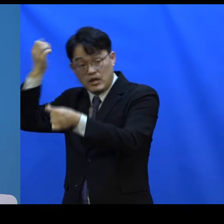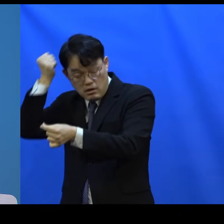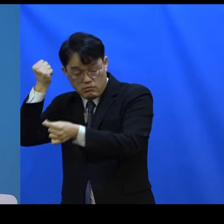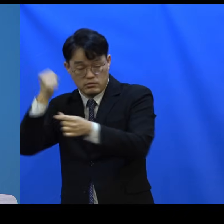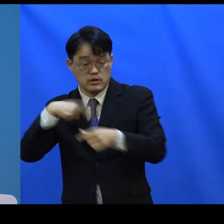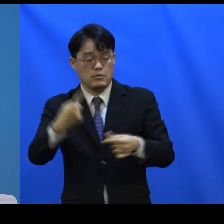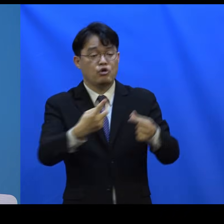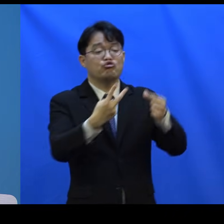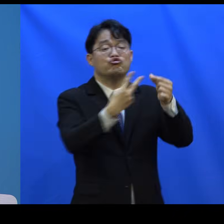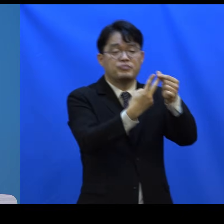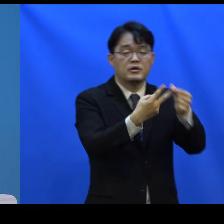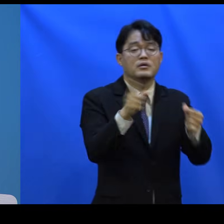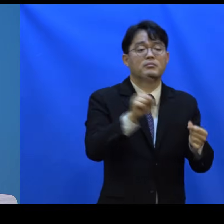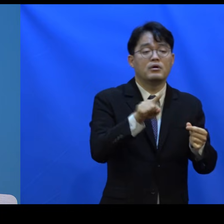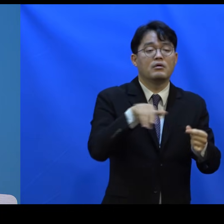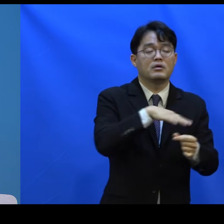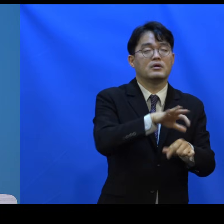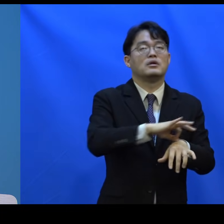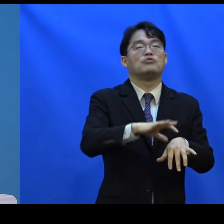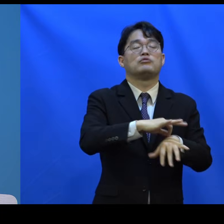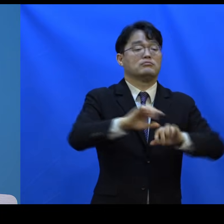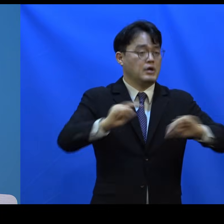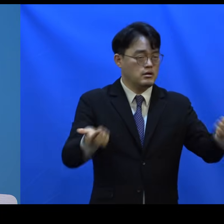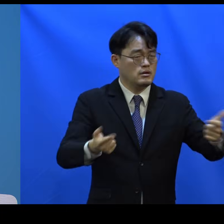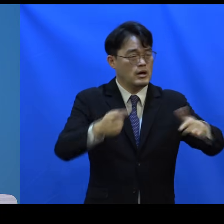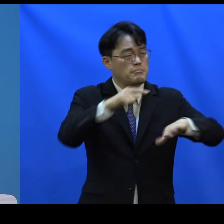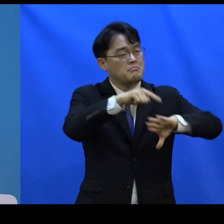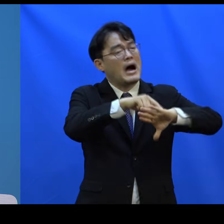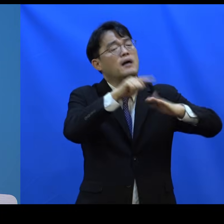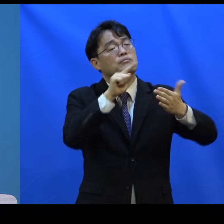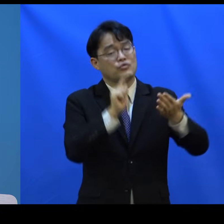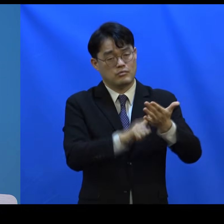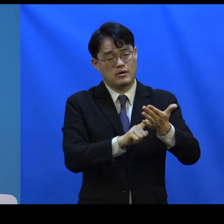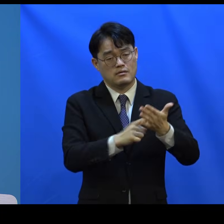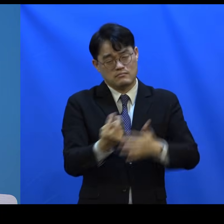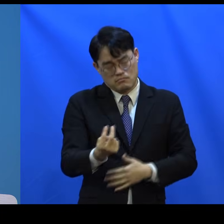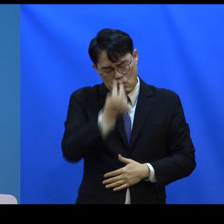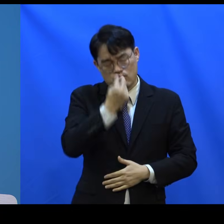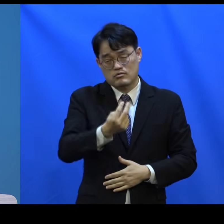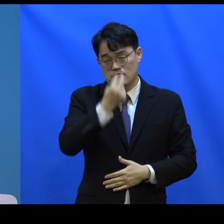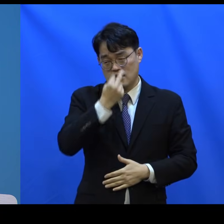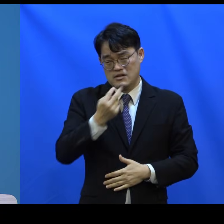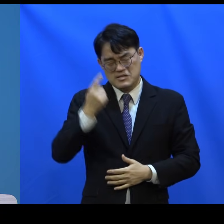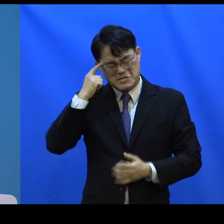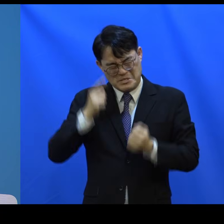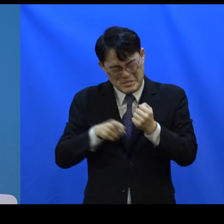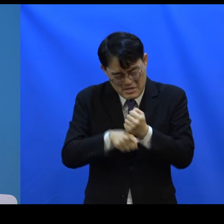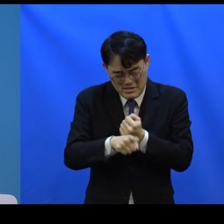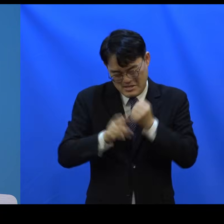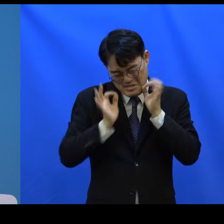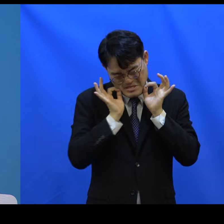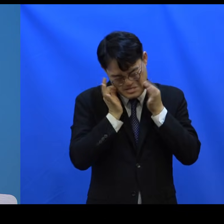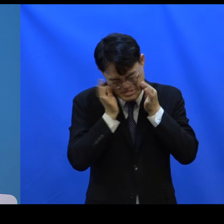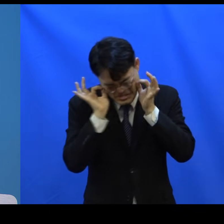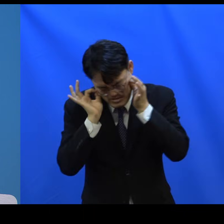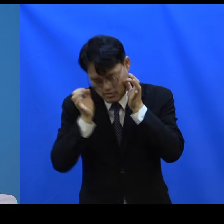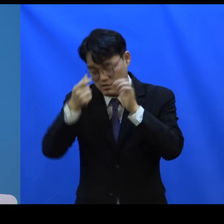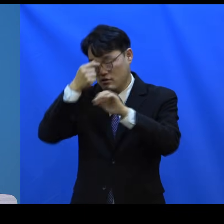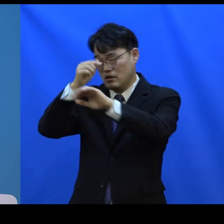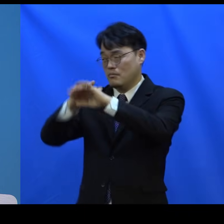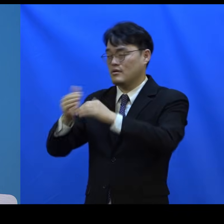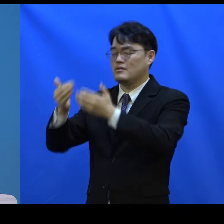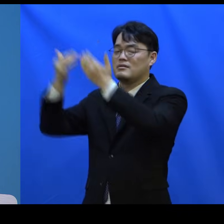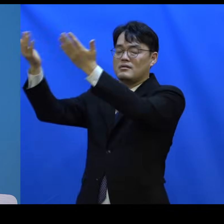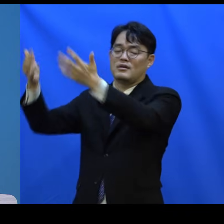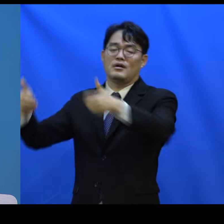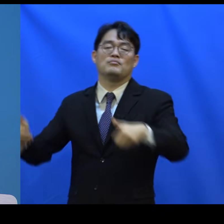형식적으로 무관심하고 건성으로 드릴 수도 있어요. 그런데 여러분, 우리 주일 예배는 우리의 신앙의 근간이에요. 공동체적인 예배가